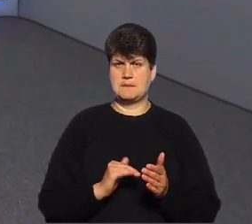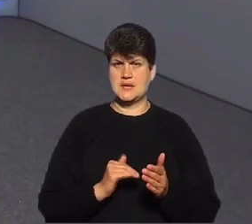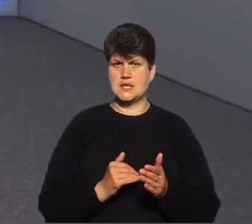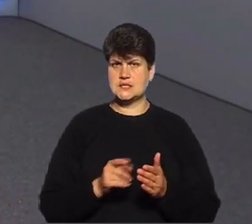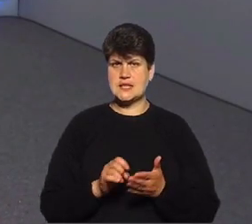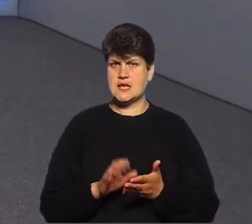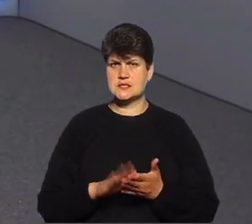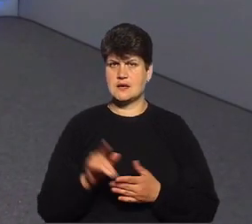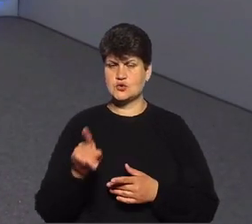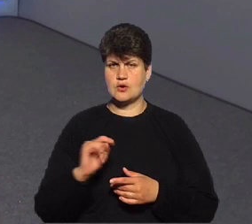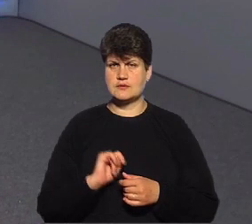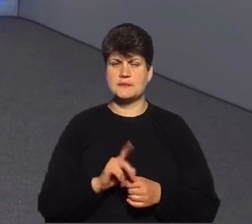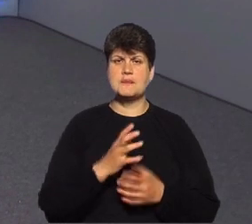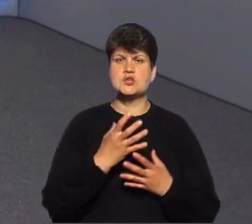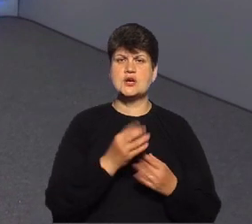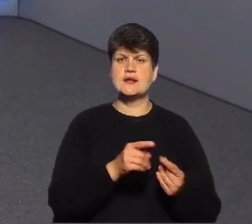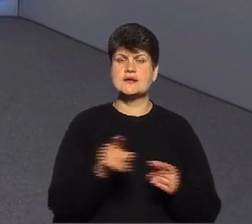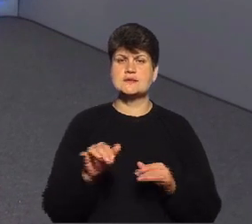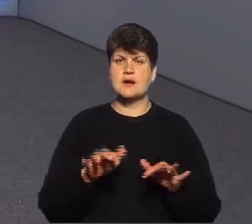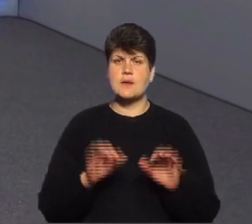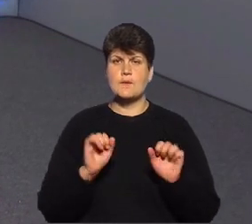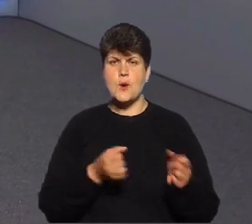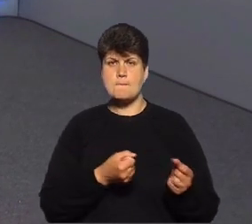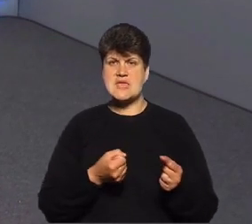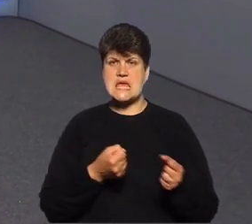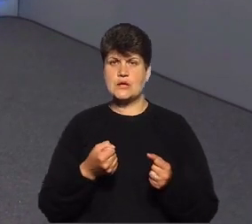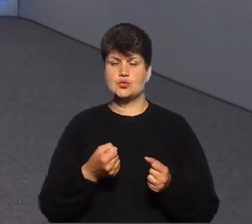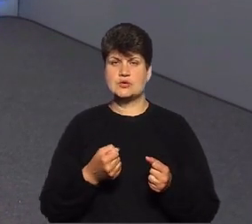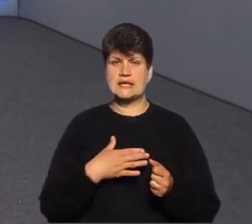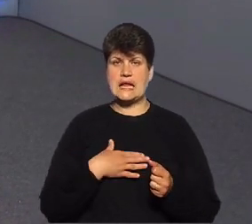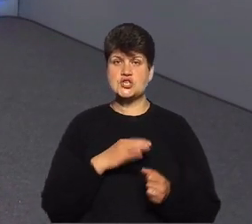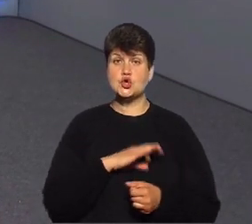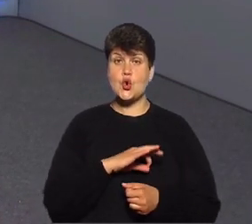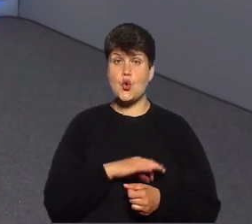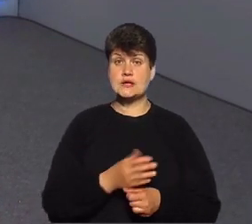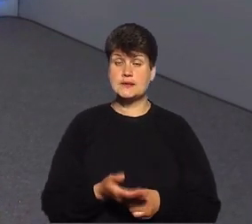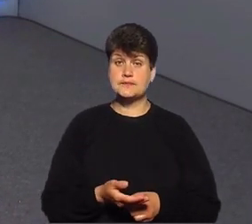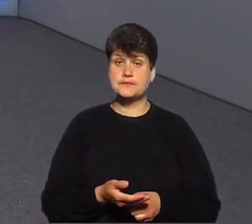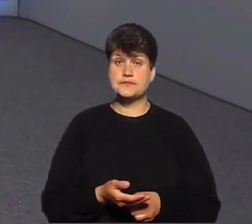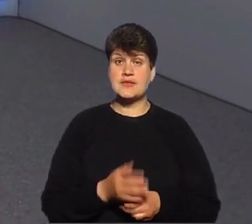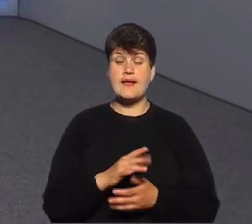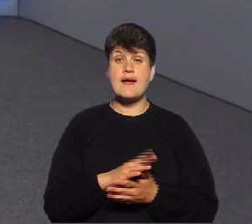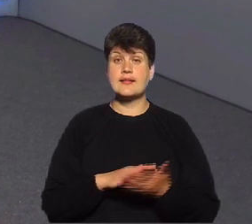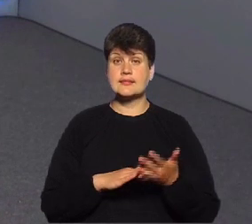ще якісь справи, десь ми можемо підтягнути наші доходи. А далі наступний крок – це